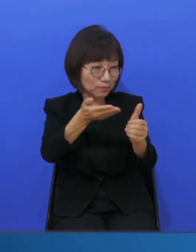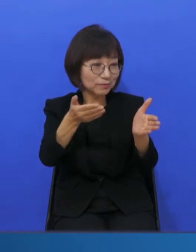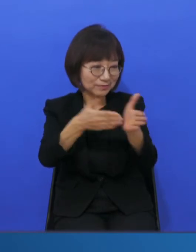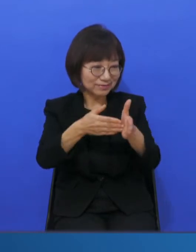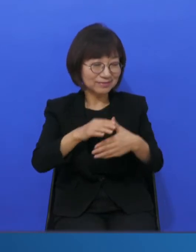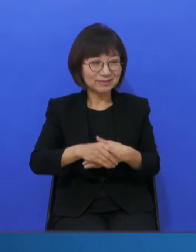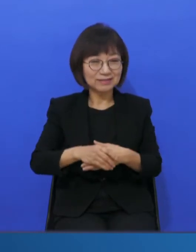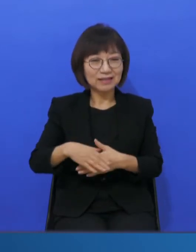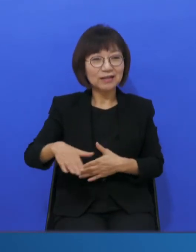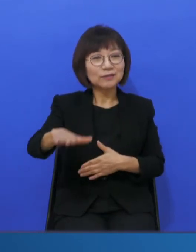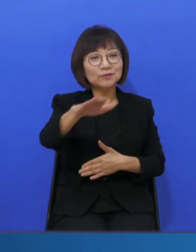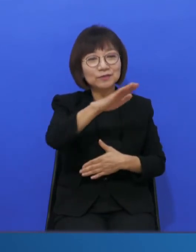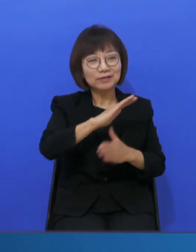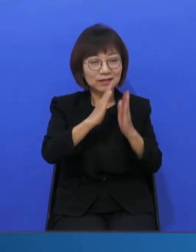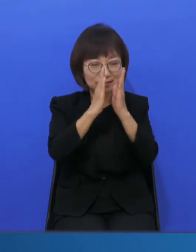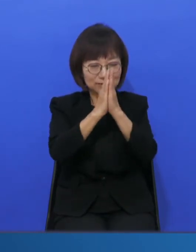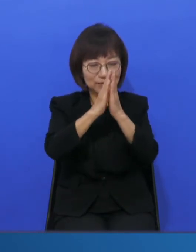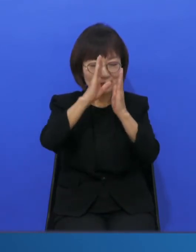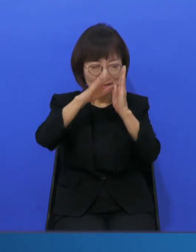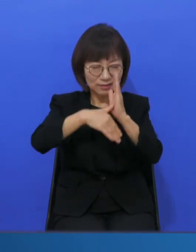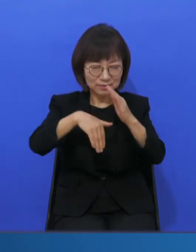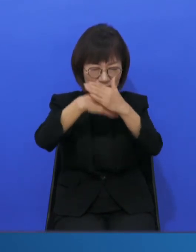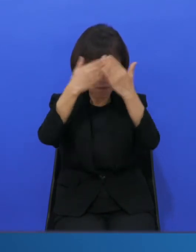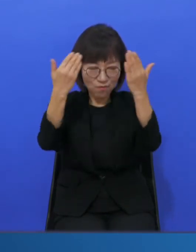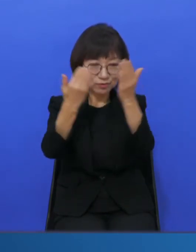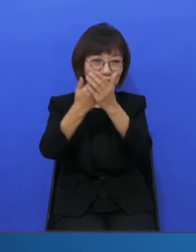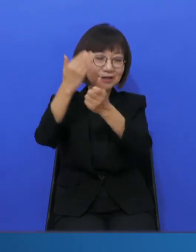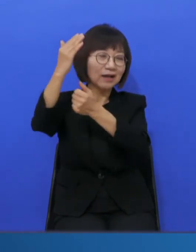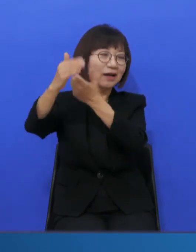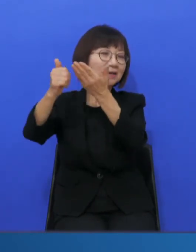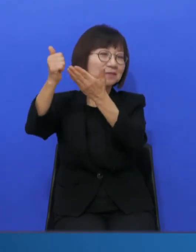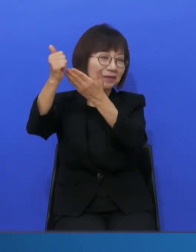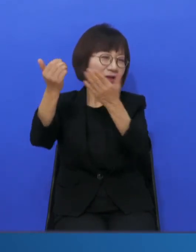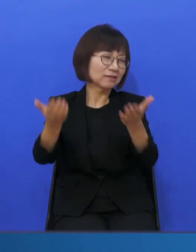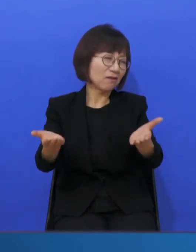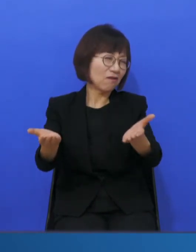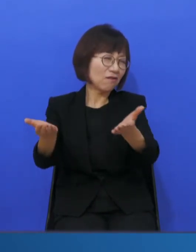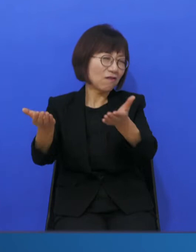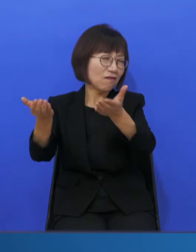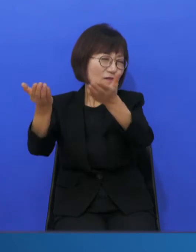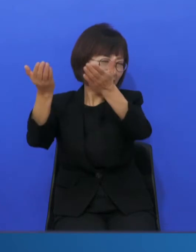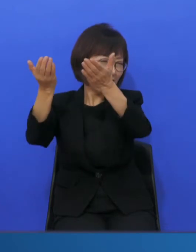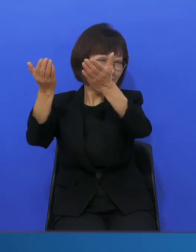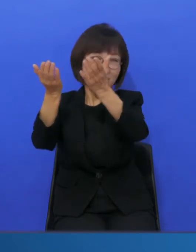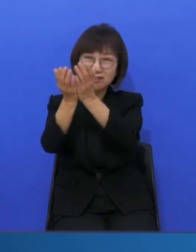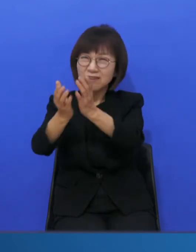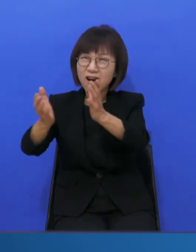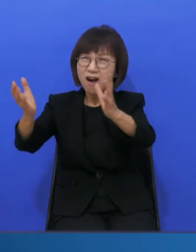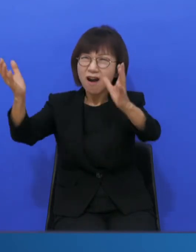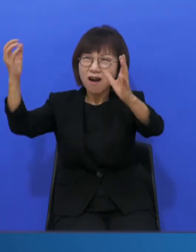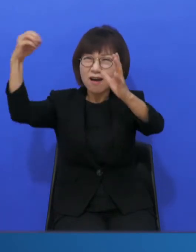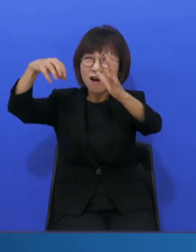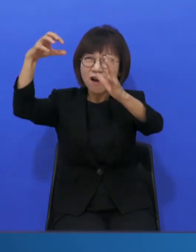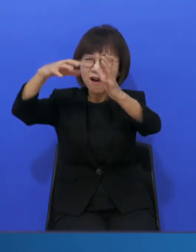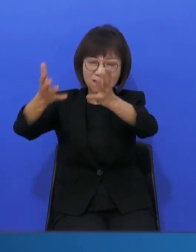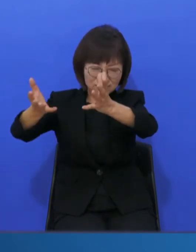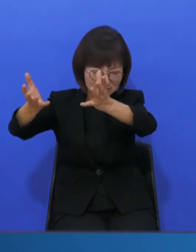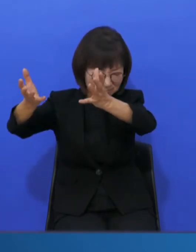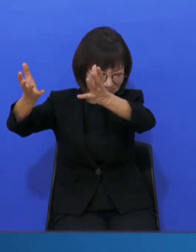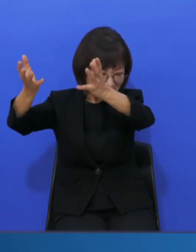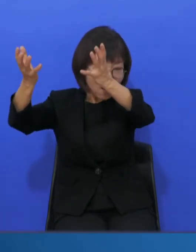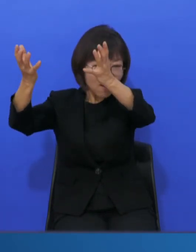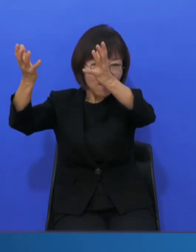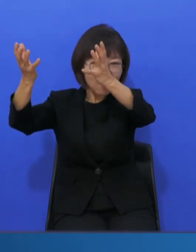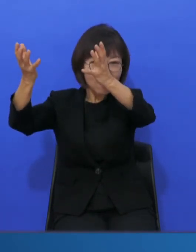다 하나님 앞에 상달되어서 그릇에 담기고 있어요. All the prayers that you give unto the Lord is gathered into this golden